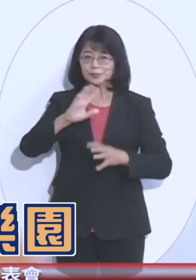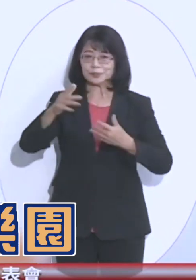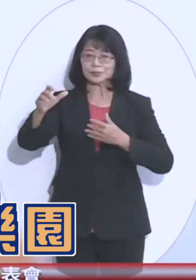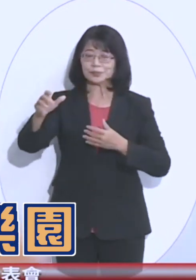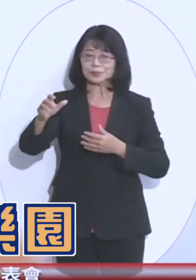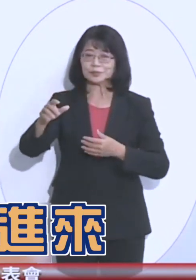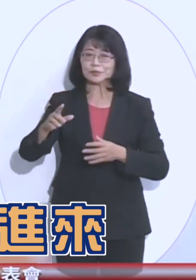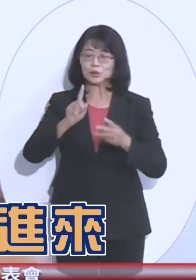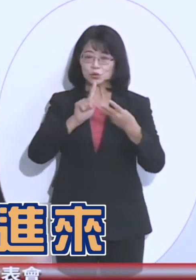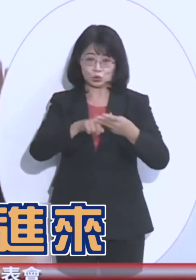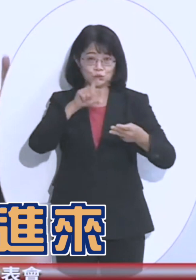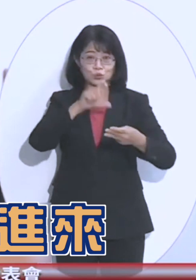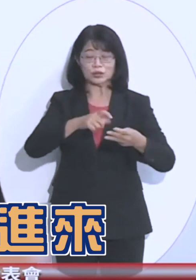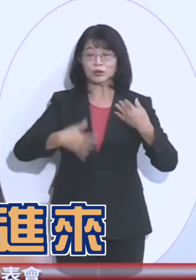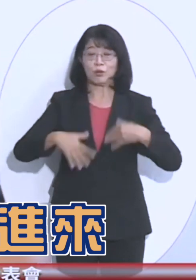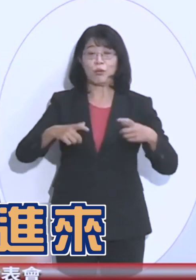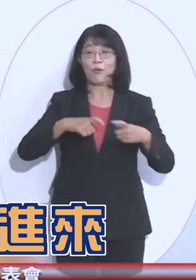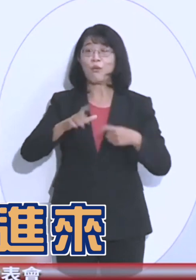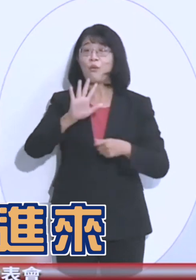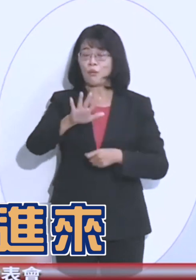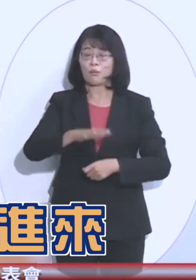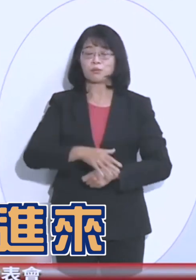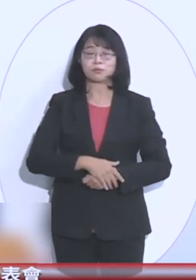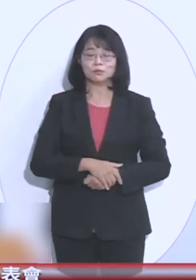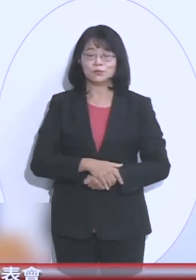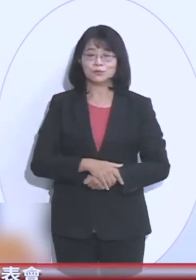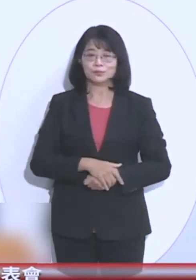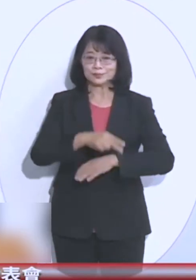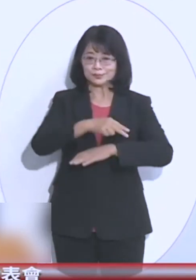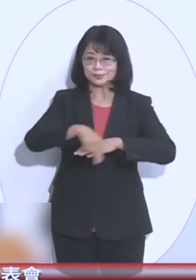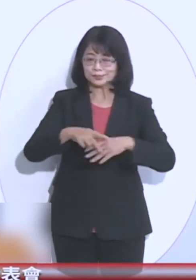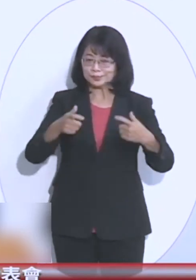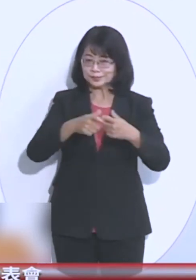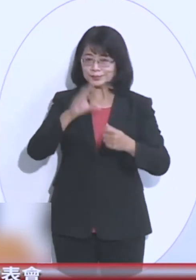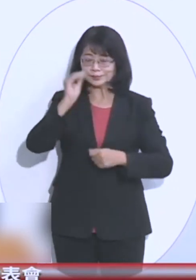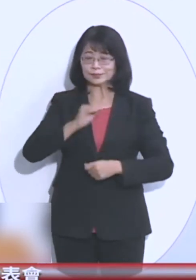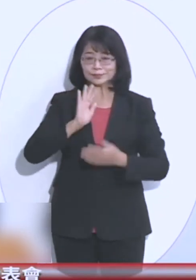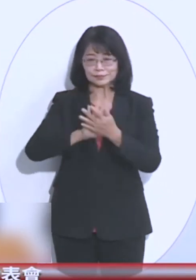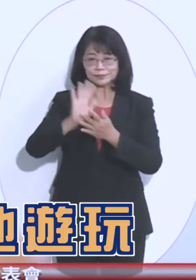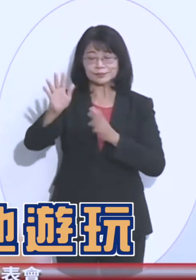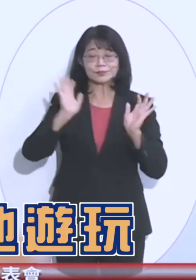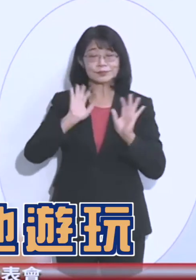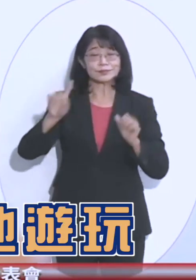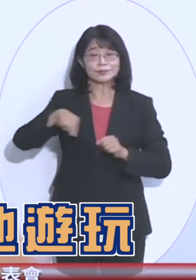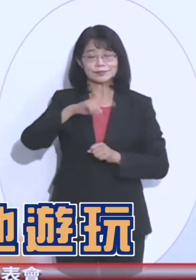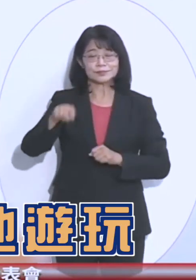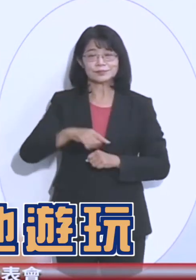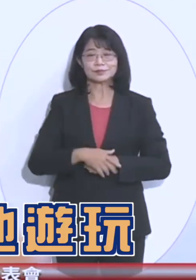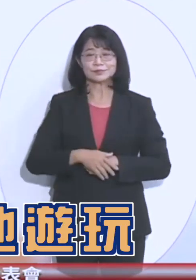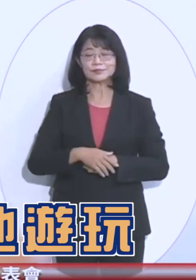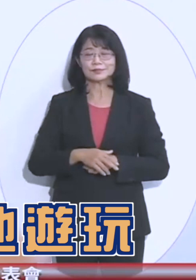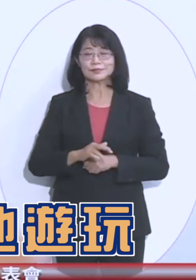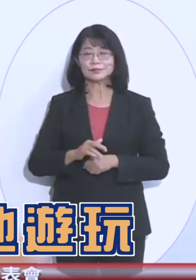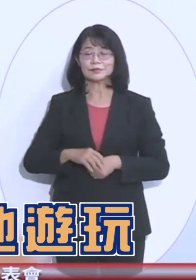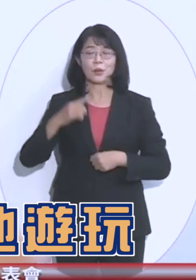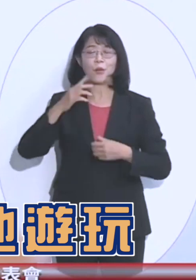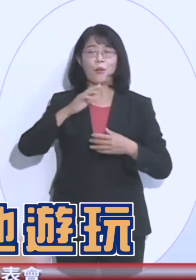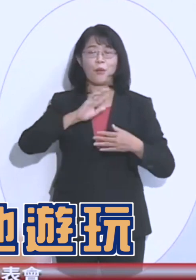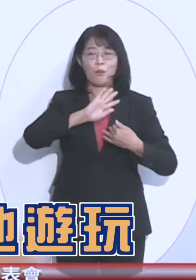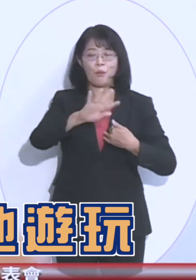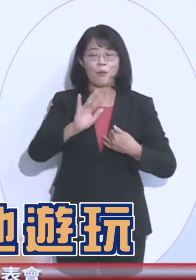题乐园，儿童的主题乐园，对吧？所以未来咱的囡仔唔免阁奔波去到外地佚